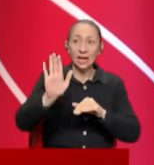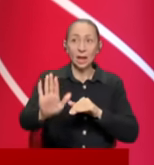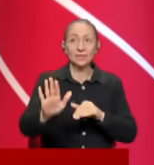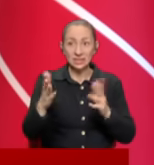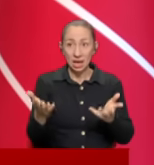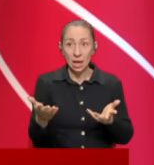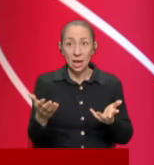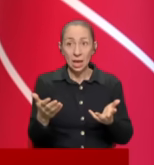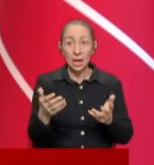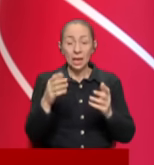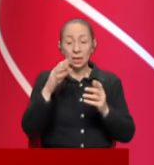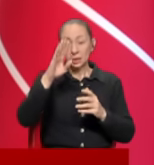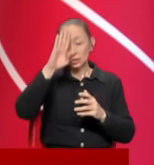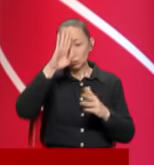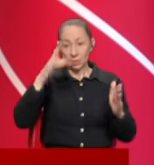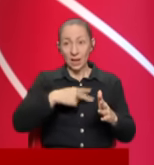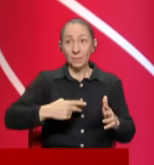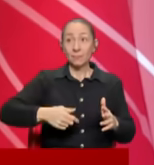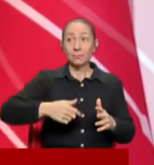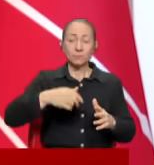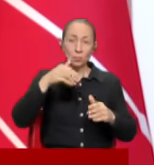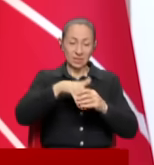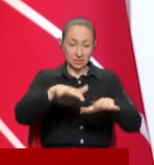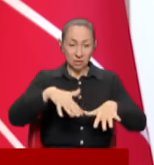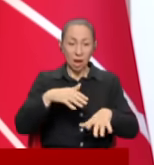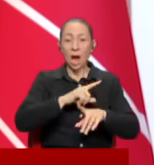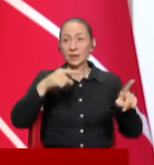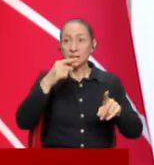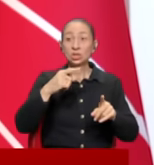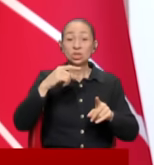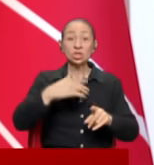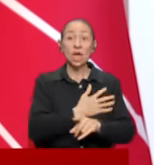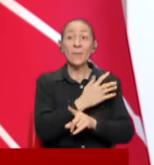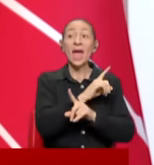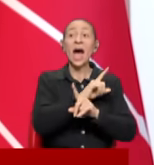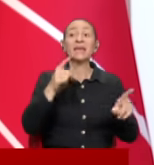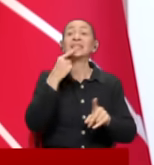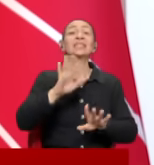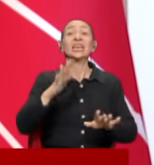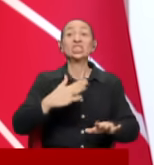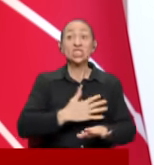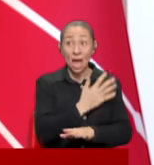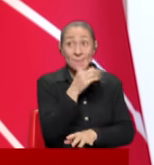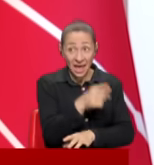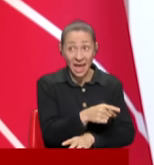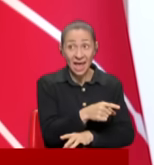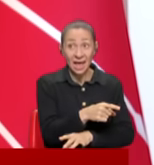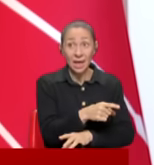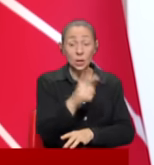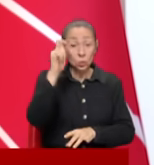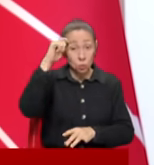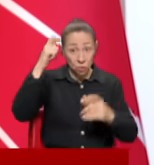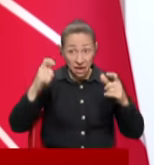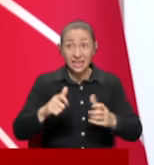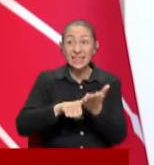olmasına İBB meclis üyelerimiz hayır oyu kullandı. CHP ilave bir kata hayır dedi şeklinde değil, CHP